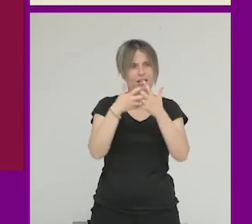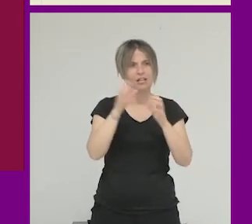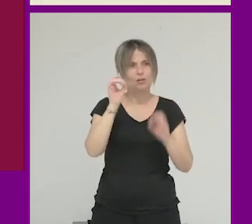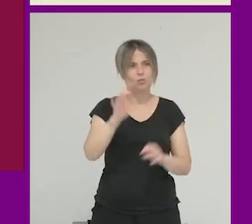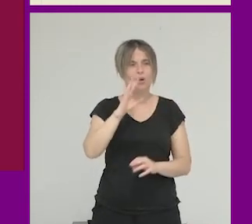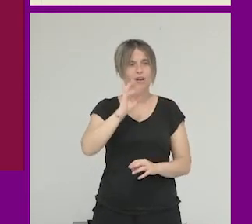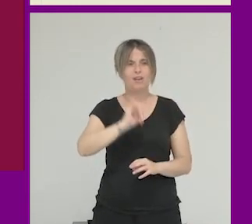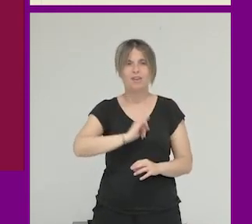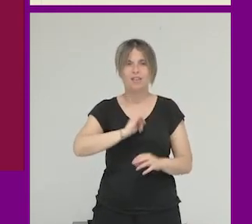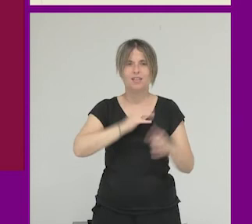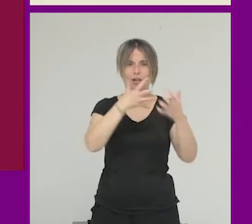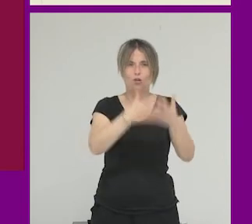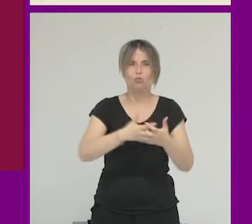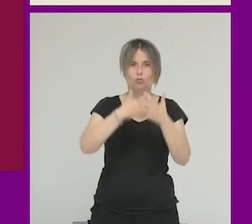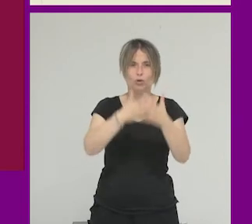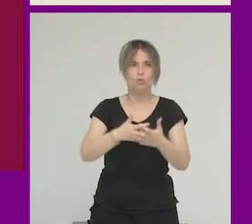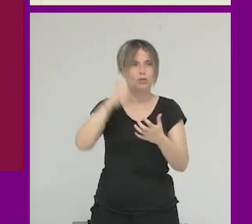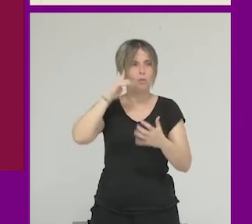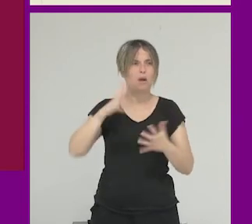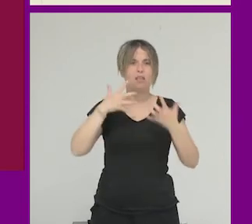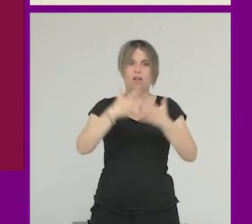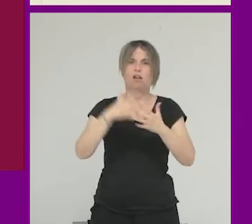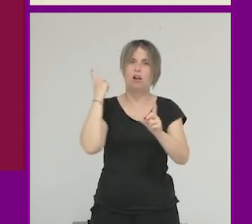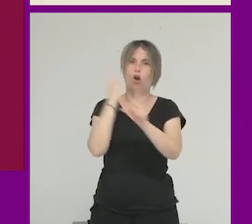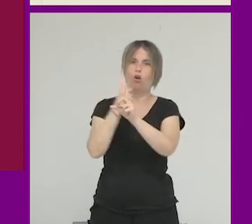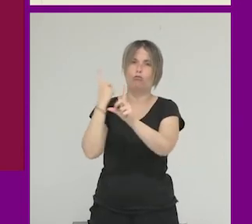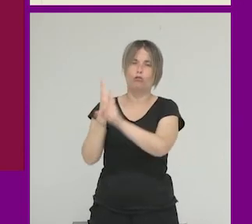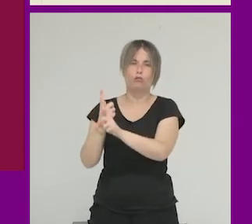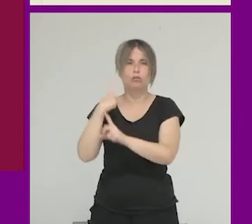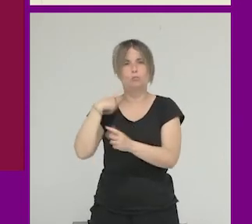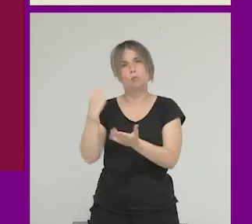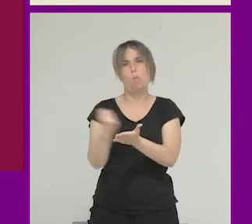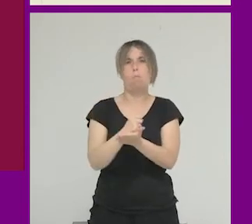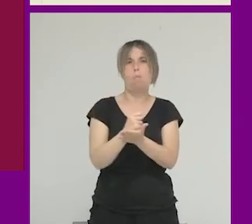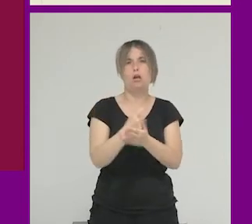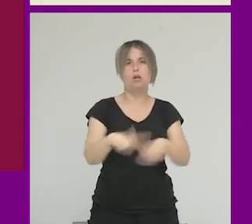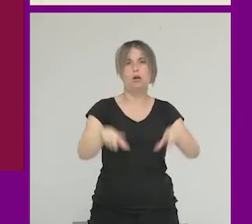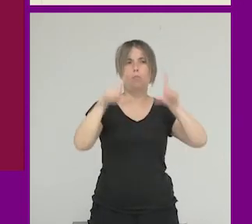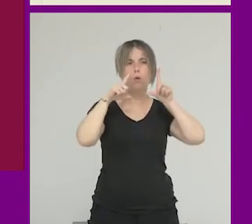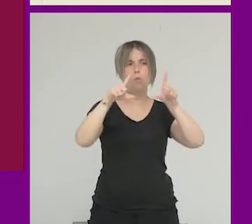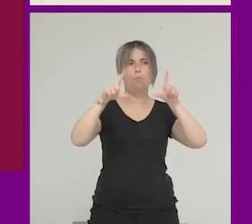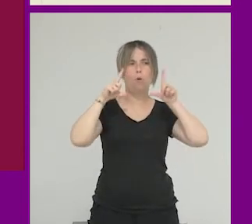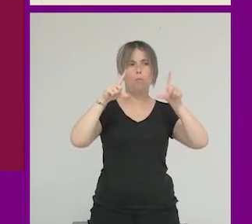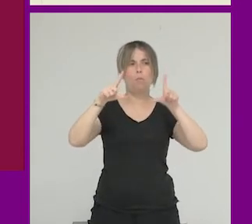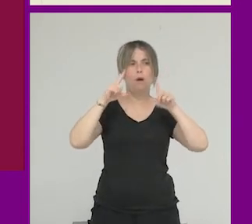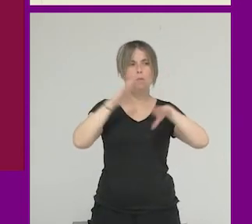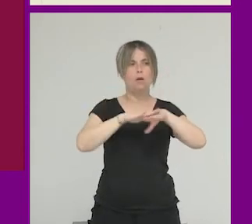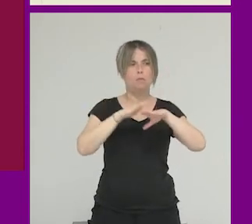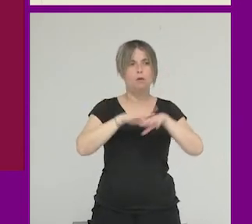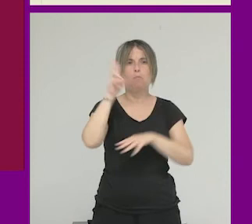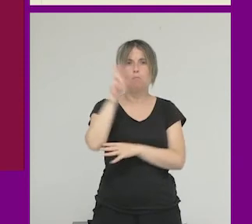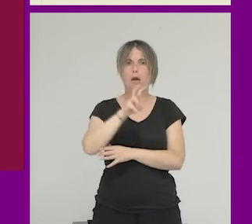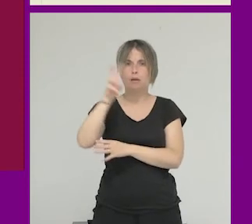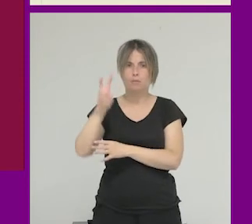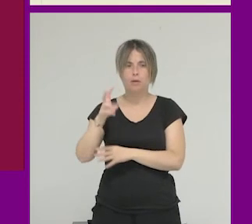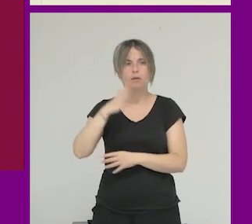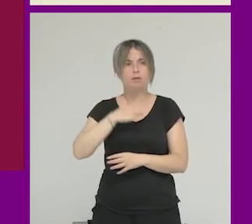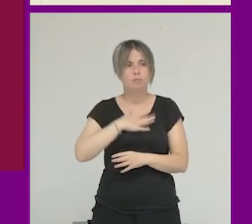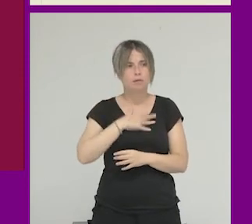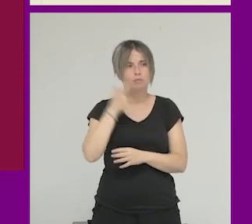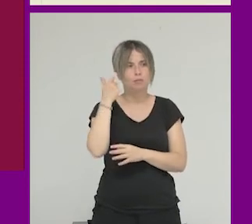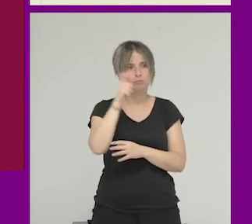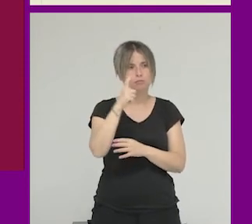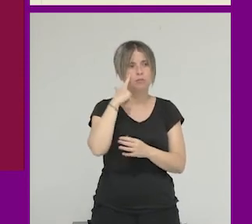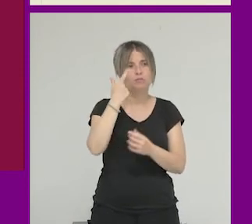horre indarrakin mantentzeko beti marika hori, eta gainera baliogarri da niretzako, baina ez diot inori onartuko niri